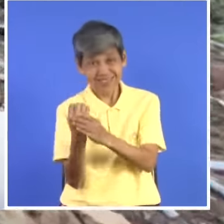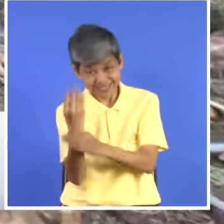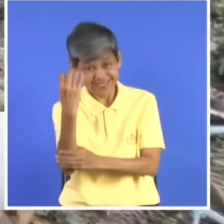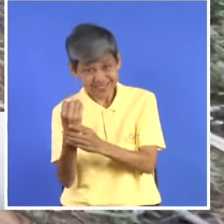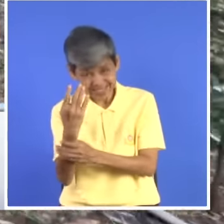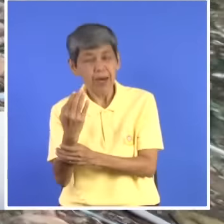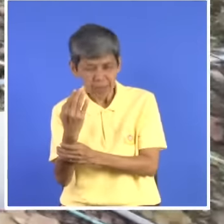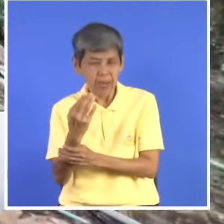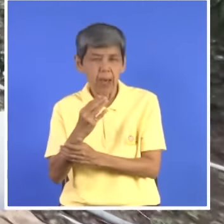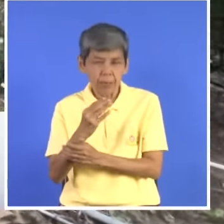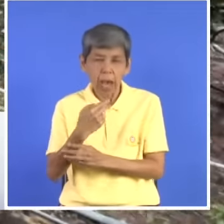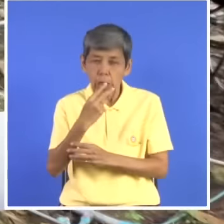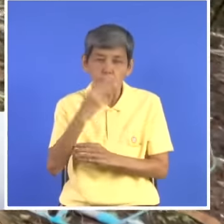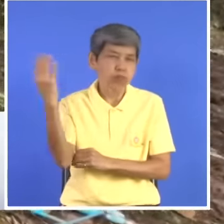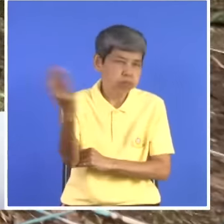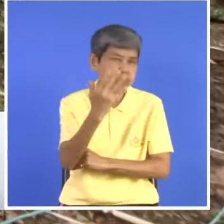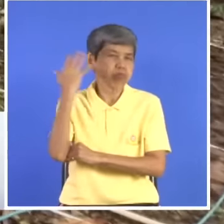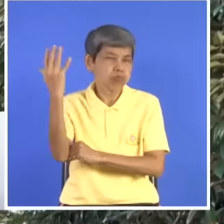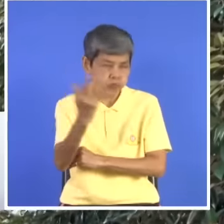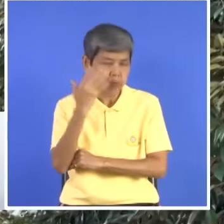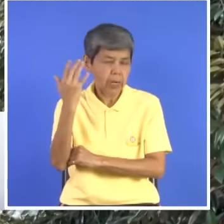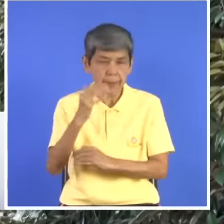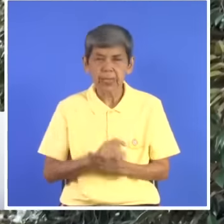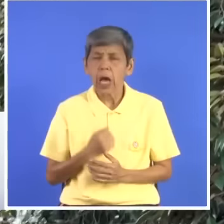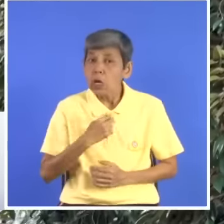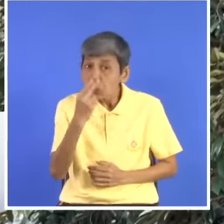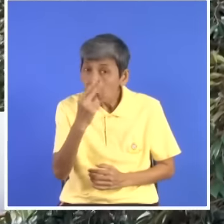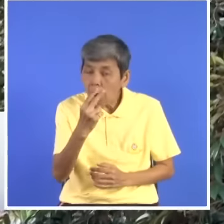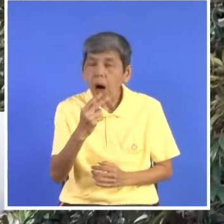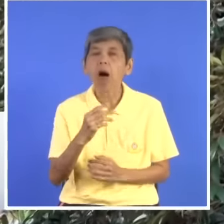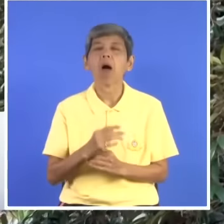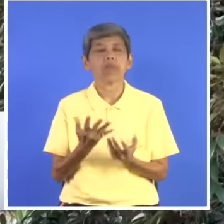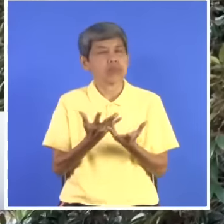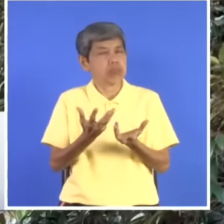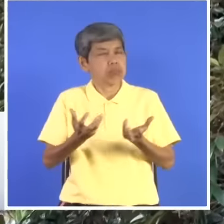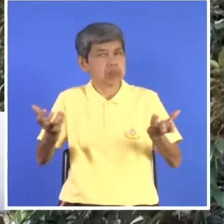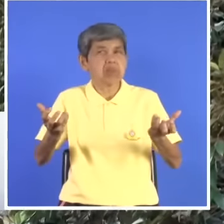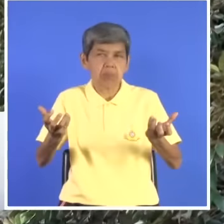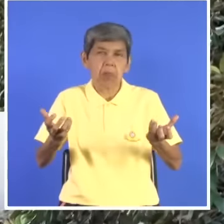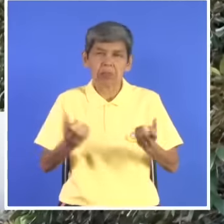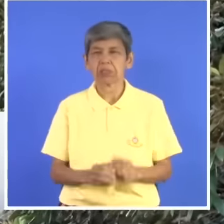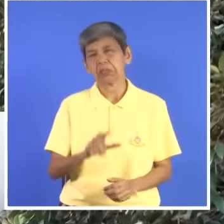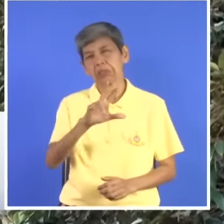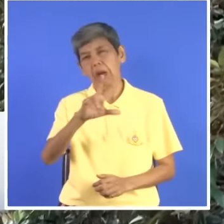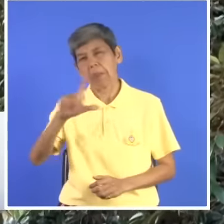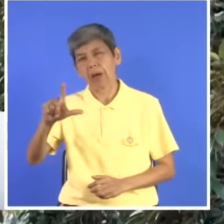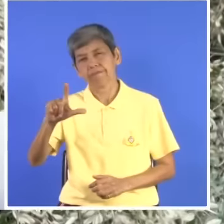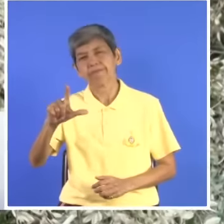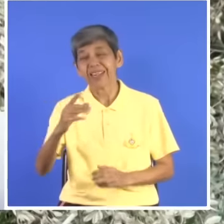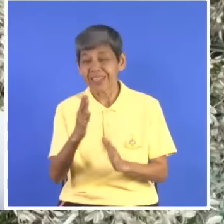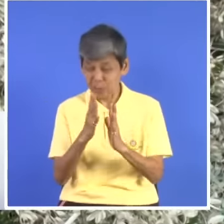ใบก็เสียหายเหมือนกันนี่เป็นแรงของพายุว่าอย่างนั้นเถอะอย่างน้อยเขาบอกว่านะความเสียหายเนี่ยประมาณสักเกือบ3ล้านบาทสำหรับสวน